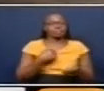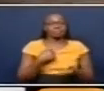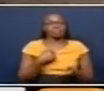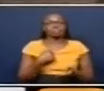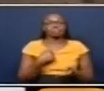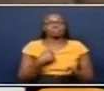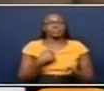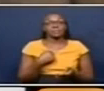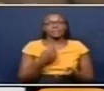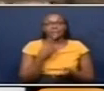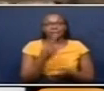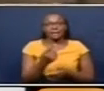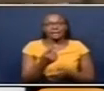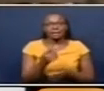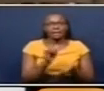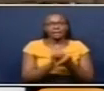nilipata